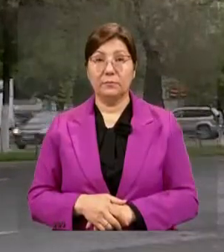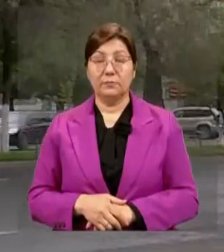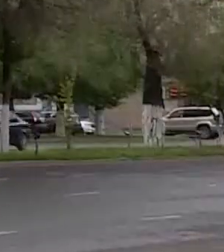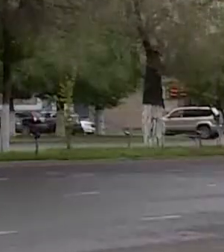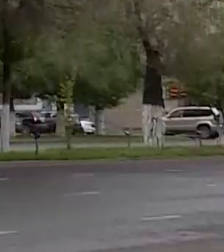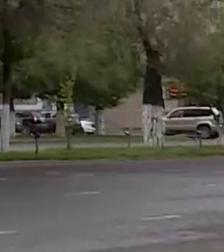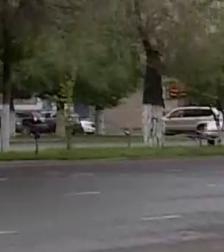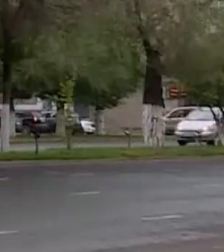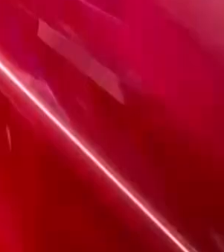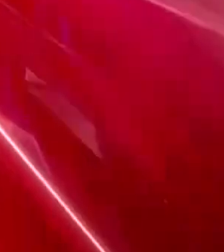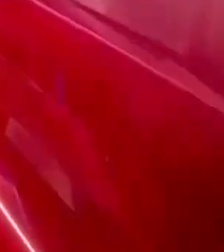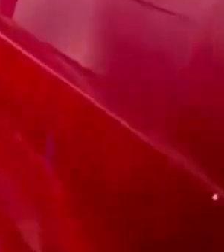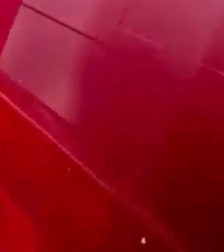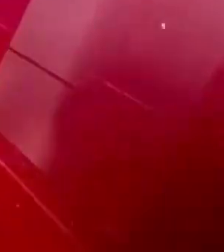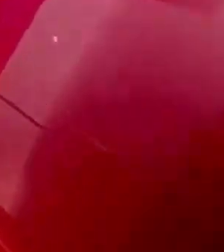тынысы.